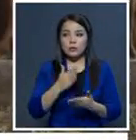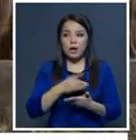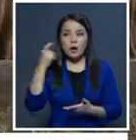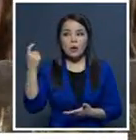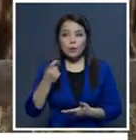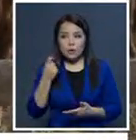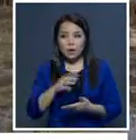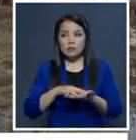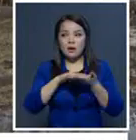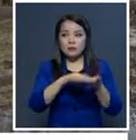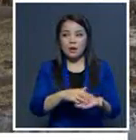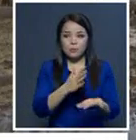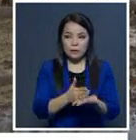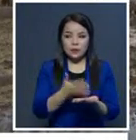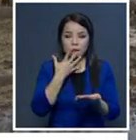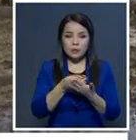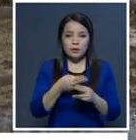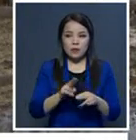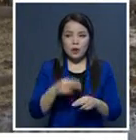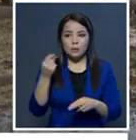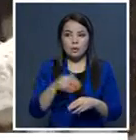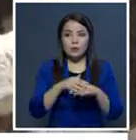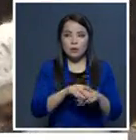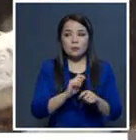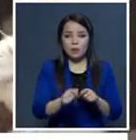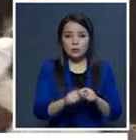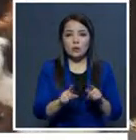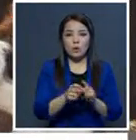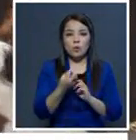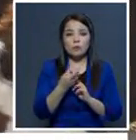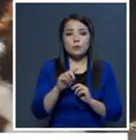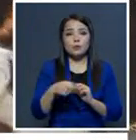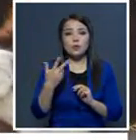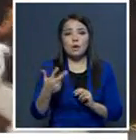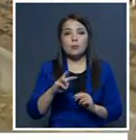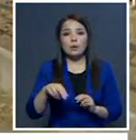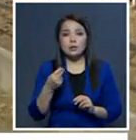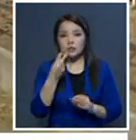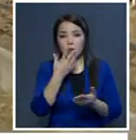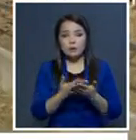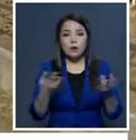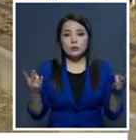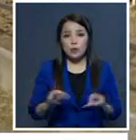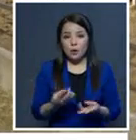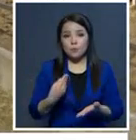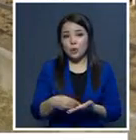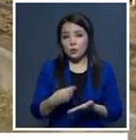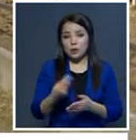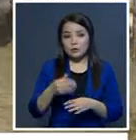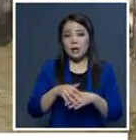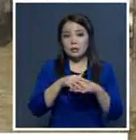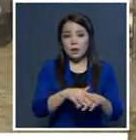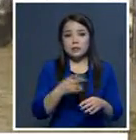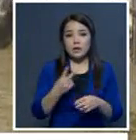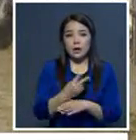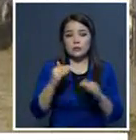қожалық өтінім жазған. Олардың барлығына субсидия төлеу үшін 13,3 миллиард теңге қажет. Ал бюджеттен бөлінген қаржы